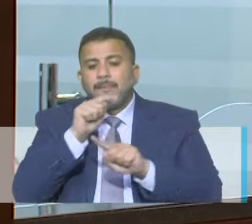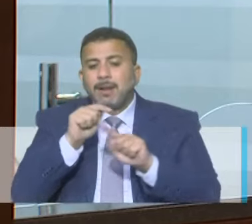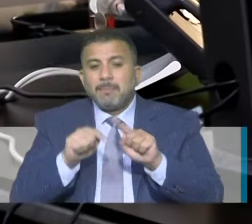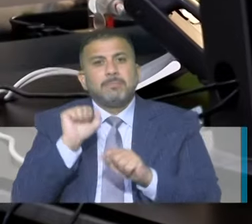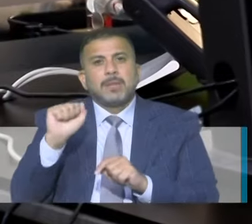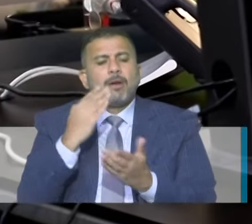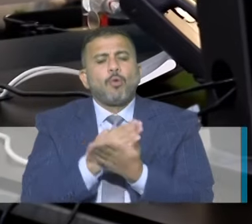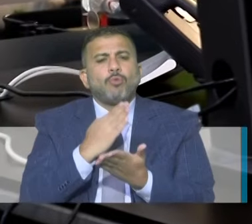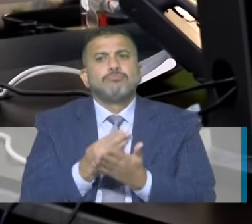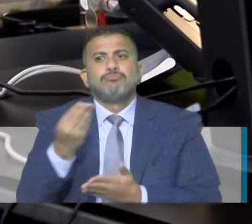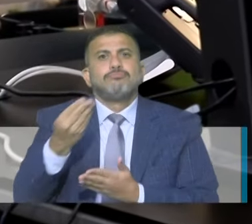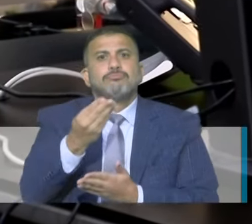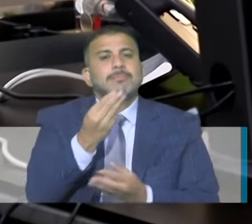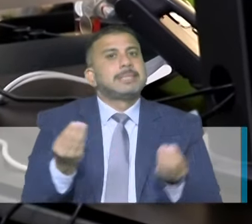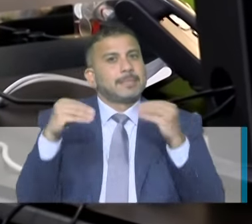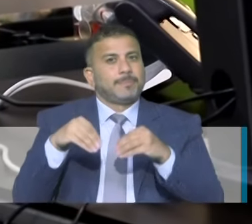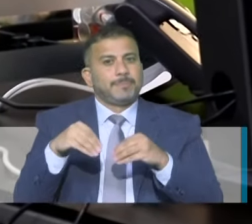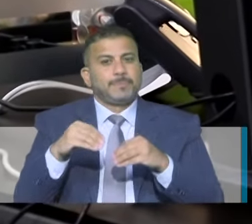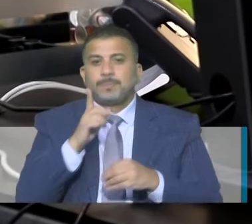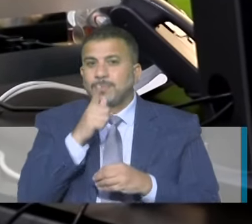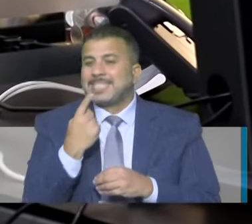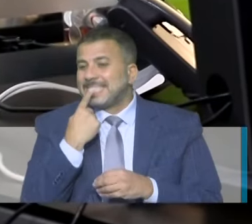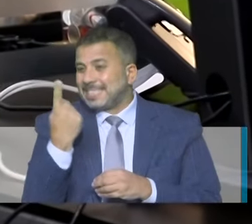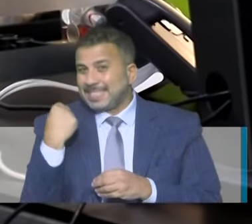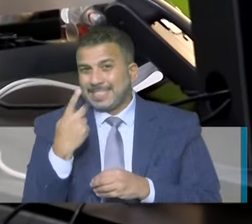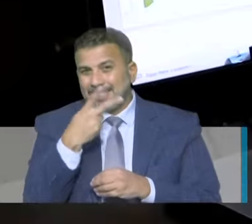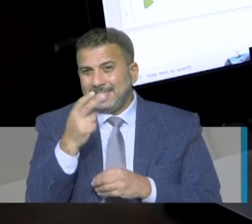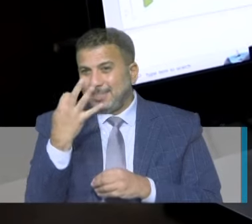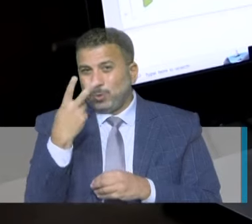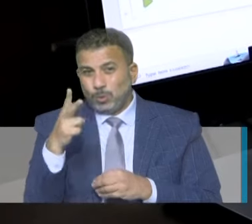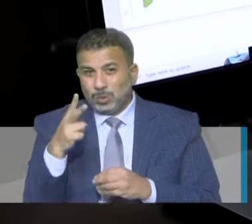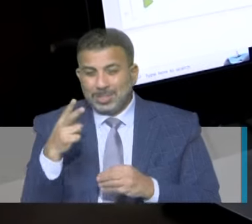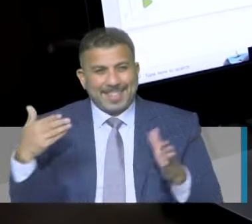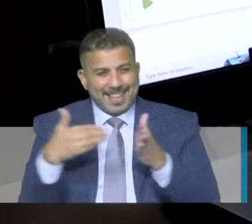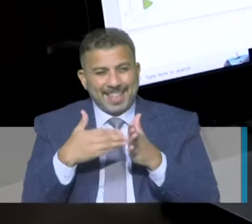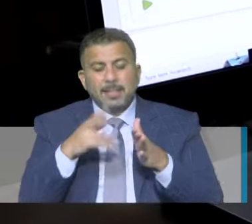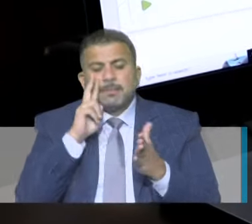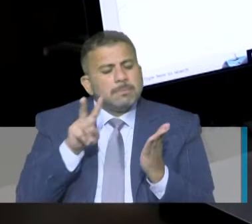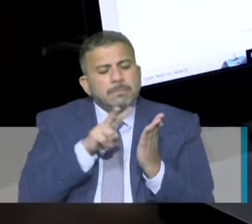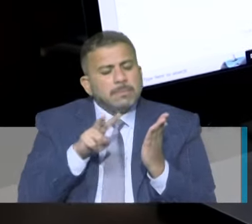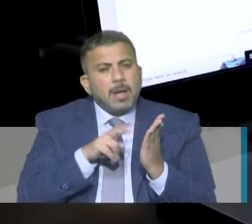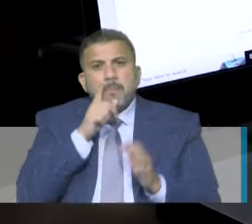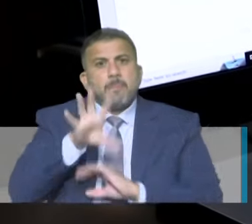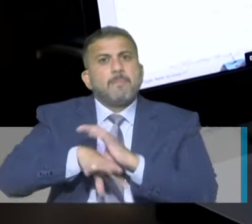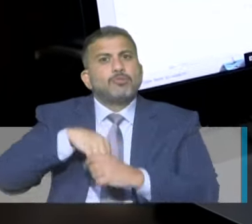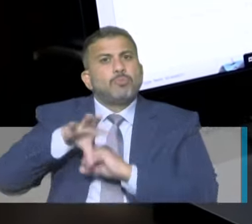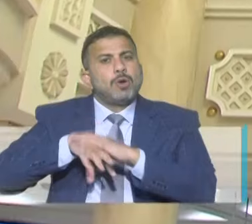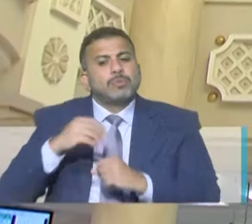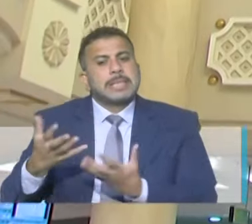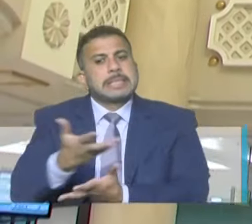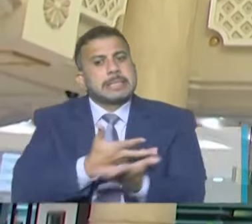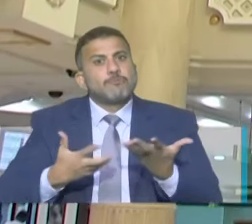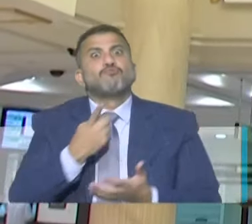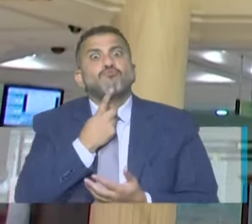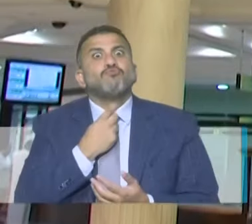الصادرة. وخلال العام المنصرم لوحظ زيادة إقبال المستثمرين على تأسيس المشروعات الاستثمارية